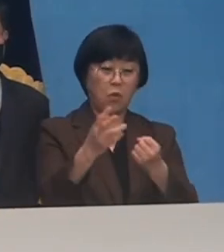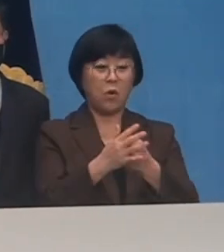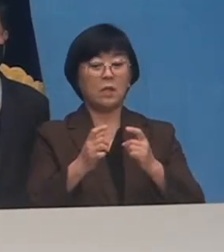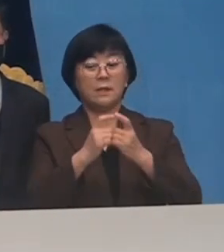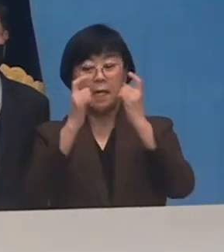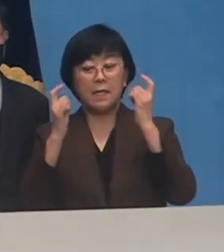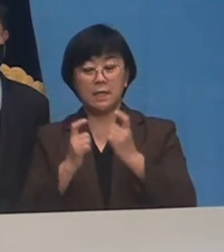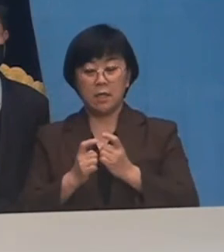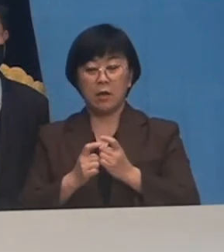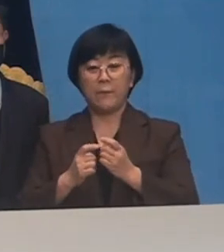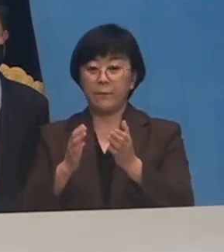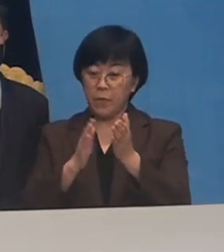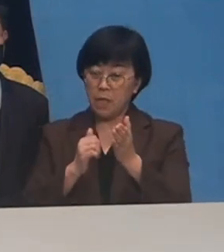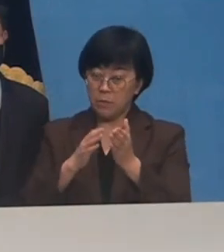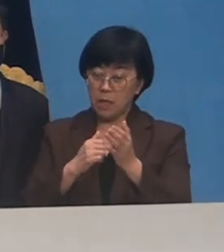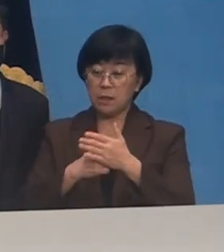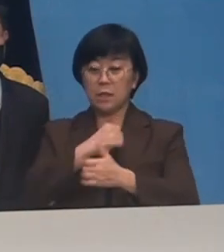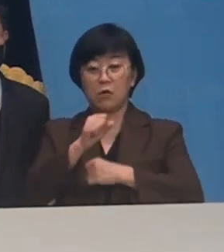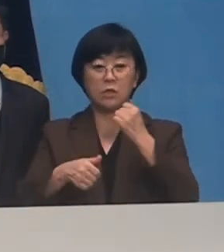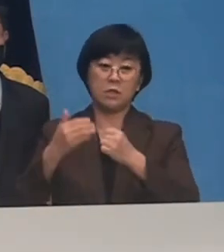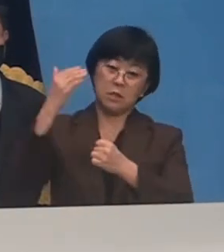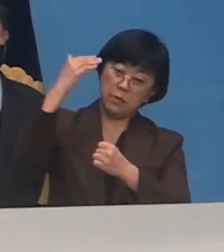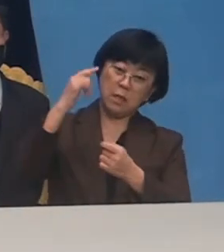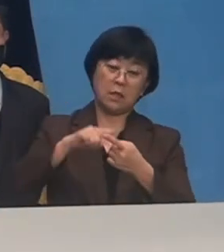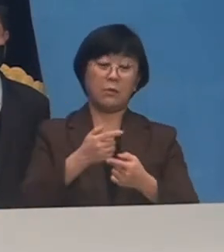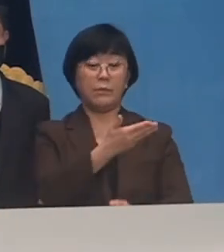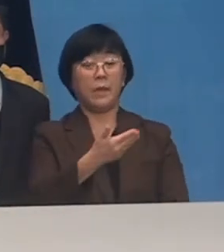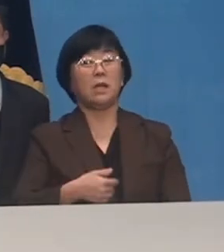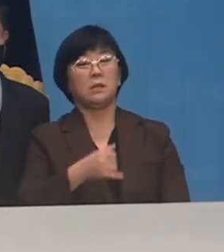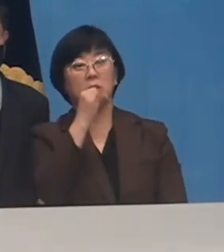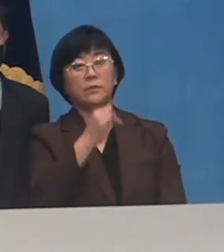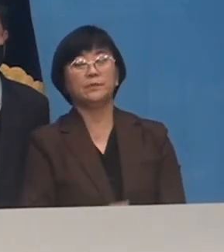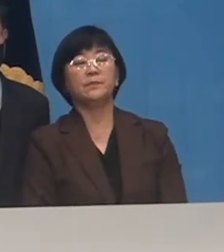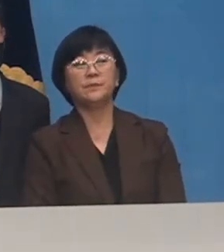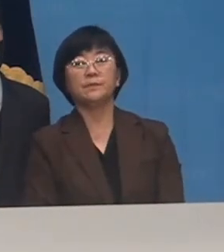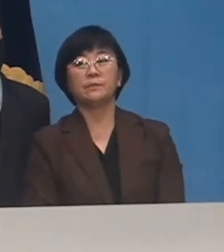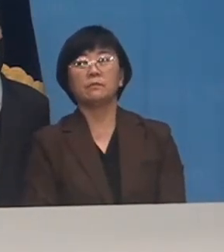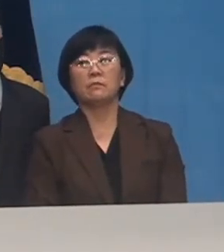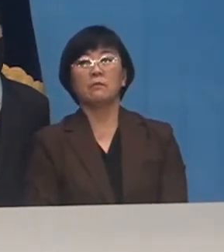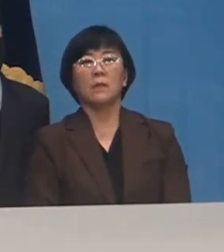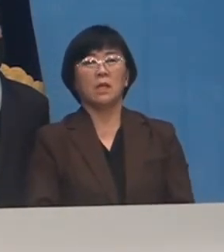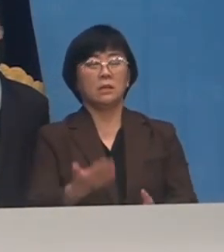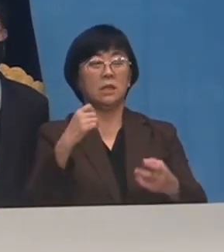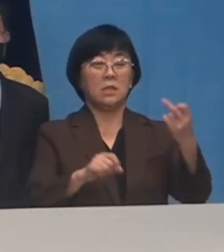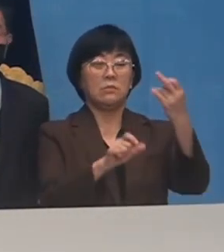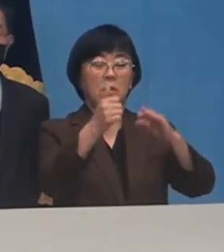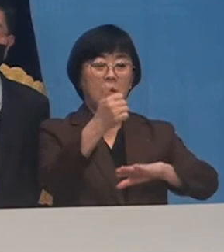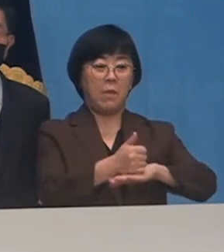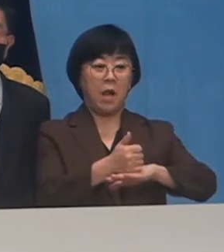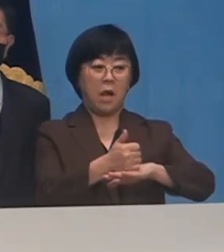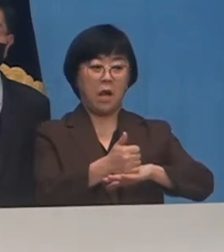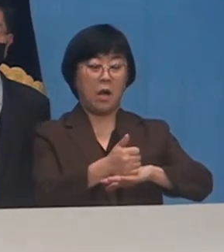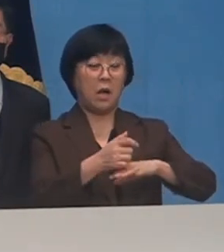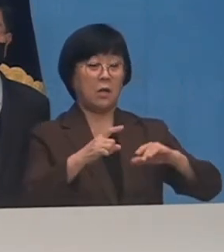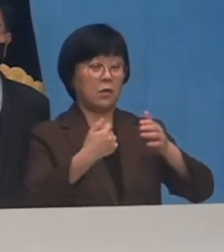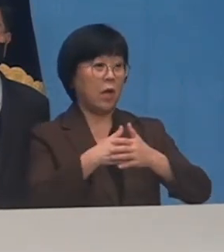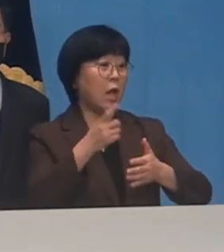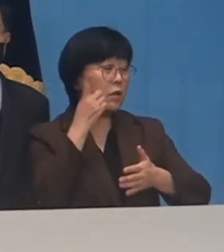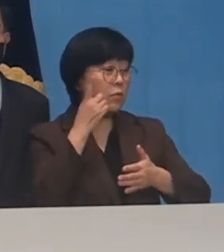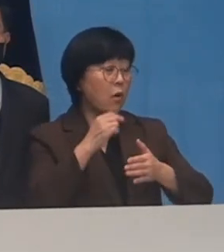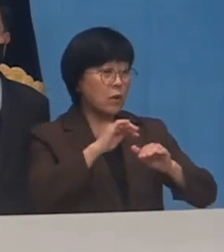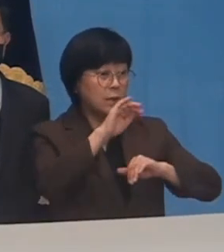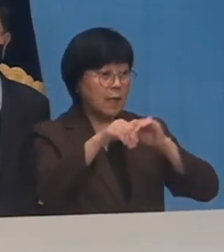사생활 비밀과 자유를 과도하게 침해한다는 의견서도 제출했다. 지난 연말 공수처는 통신사찰